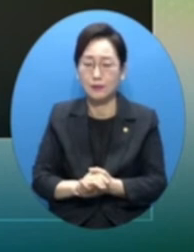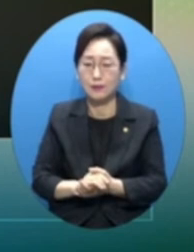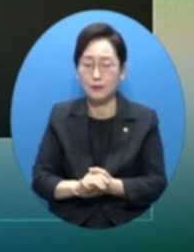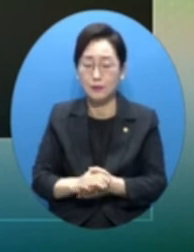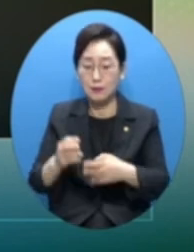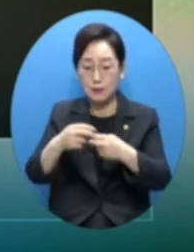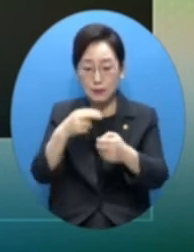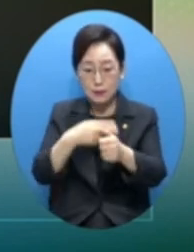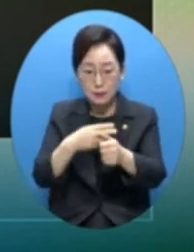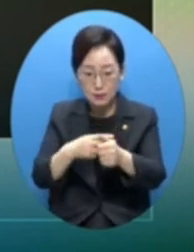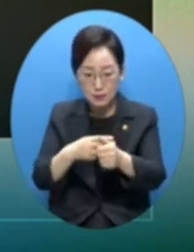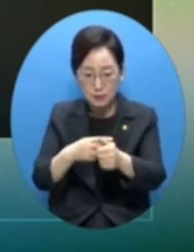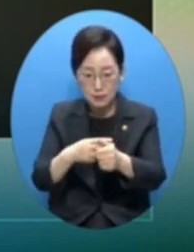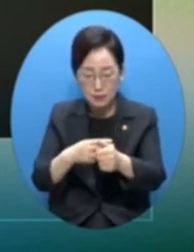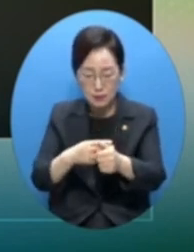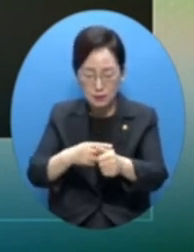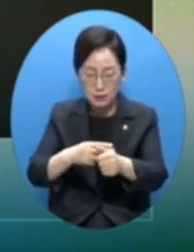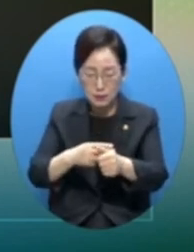의사가